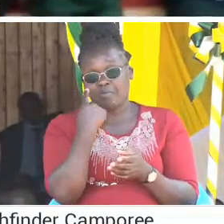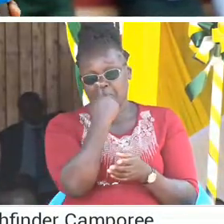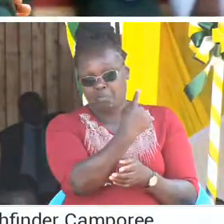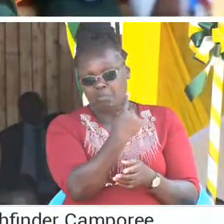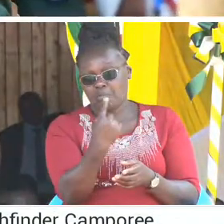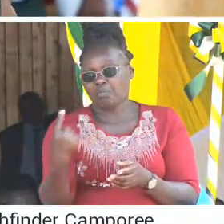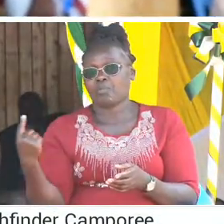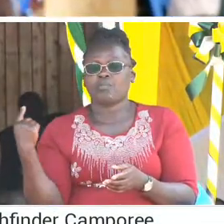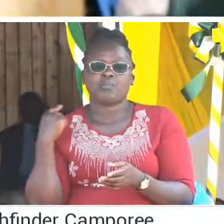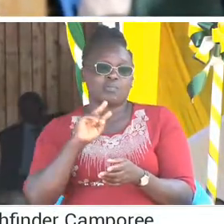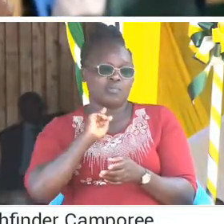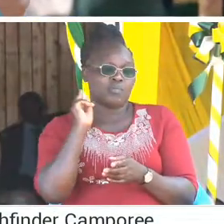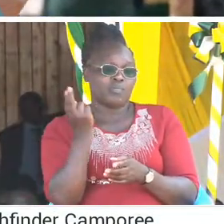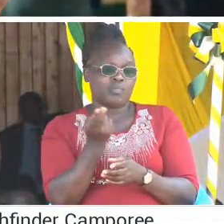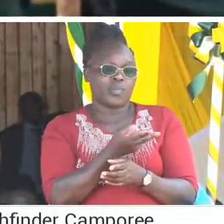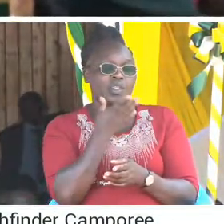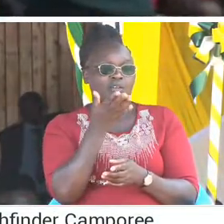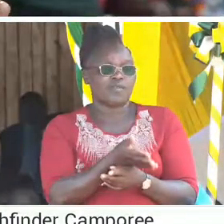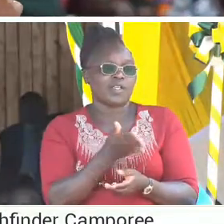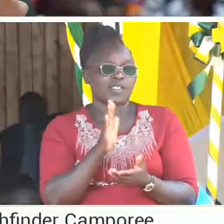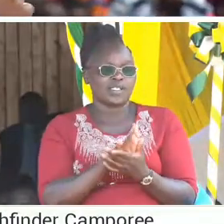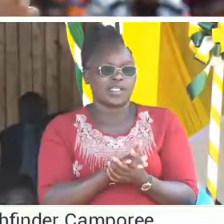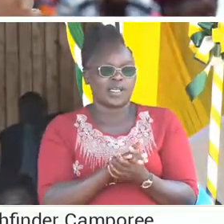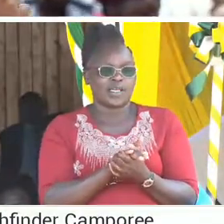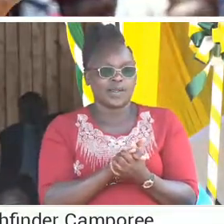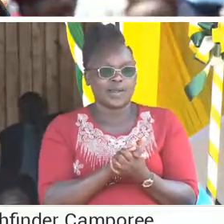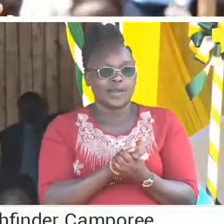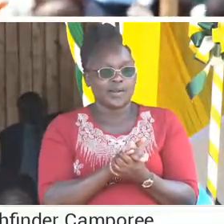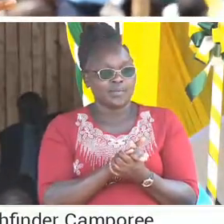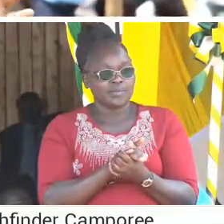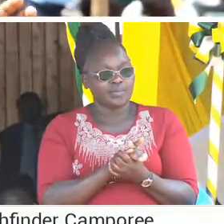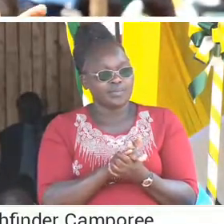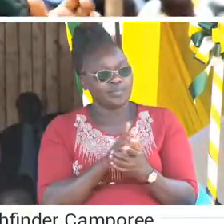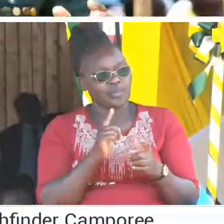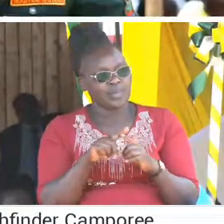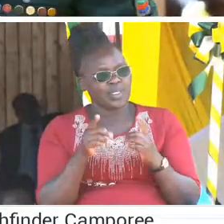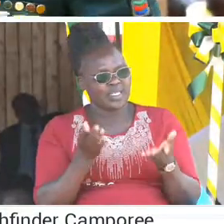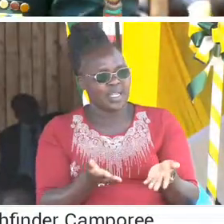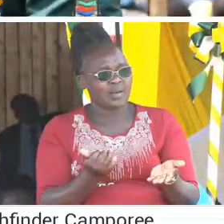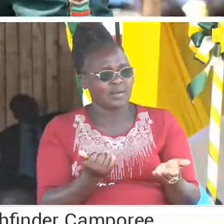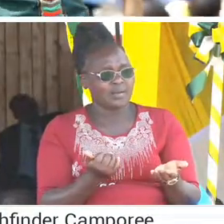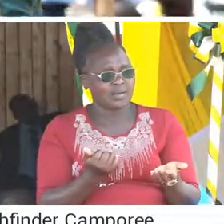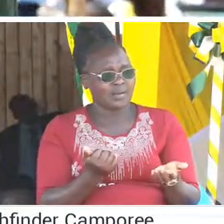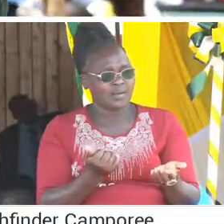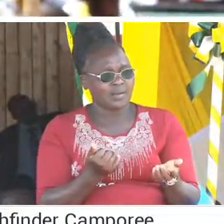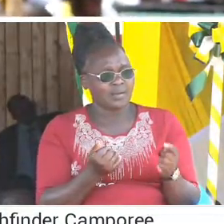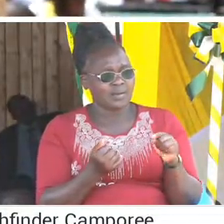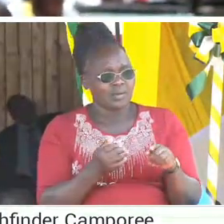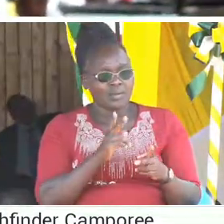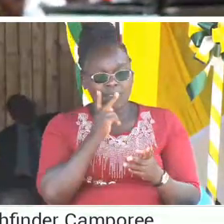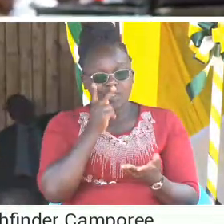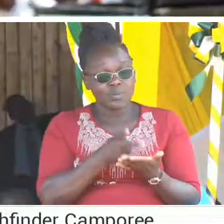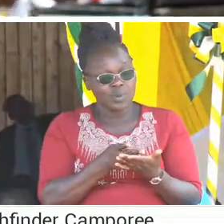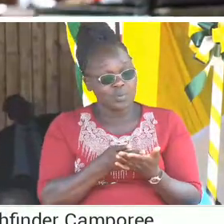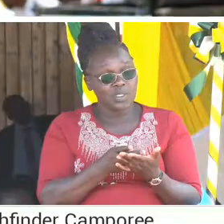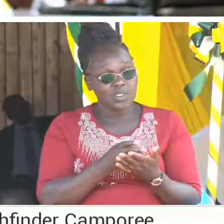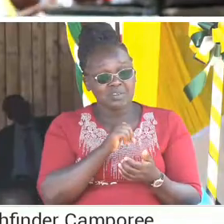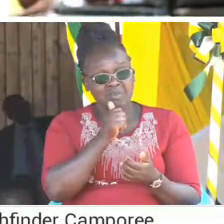asifiwe. Amina. Yaani ahadi kwa ajili ya kila mmoja wetu. Lakini sasa ahadi hii sio kila mtu